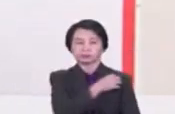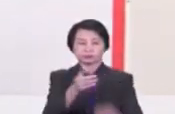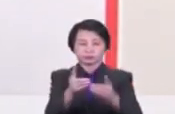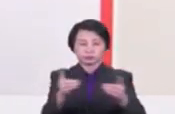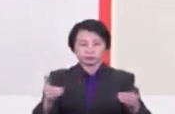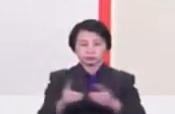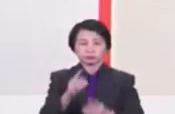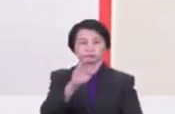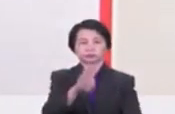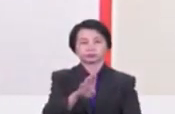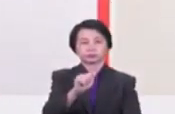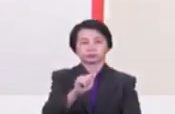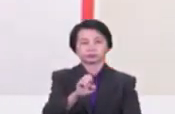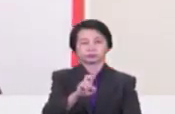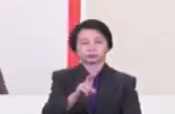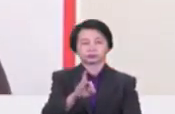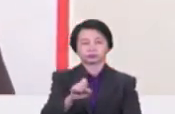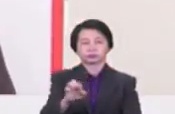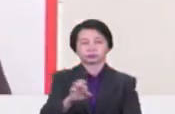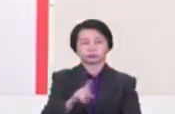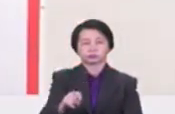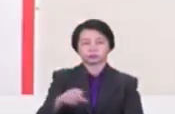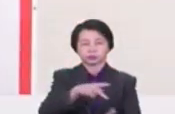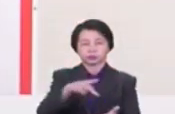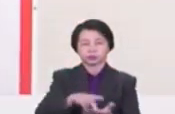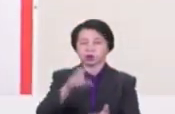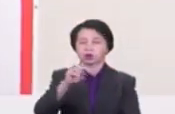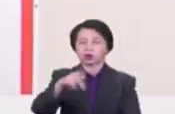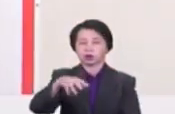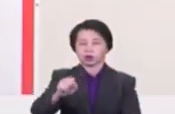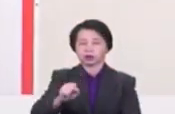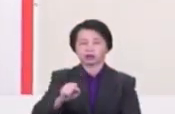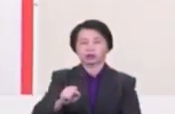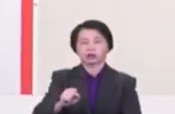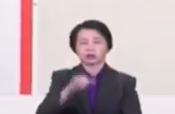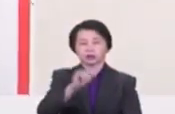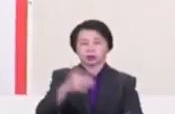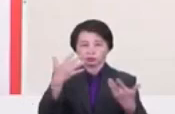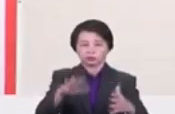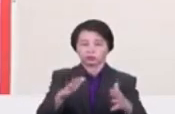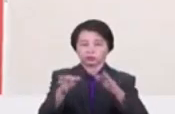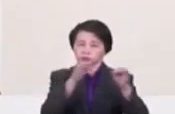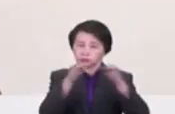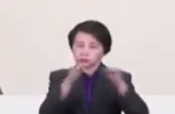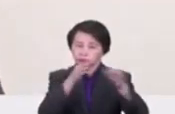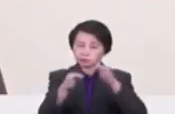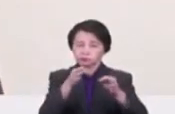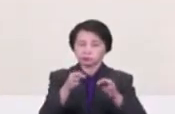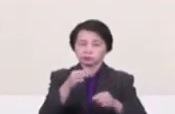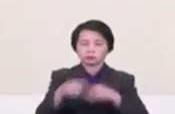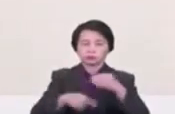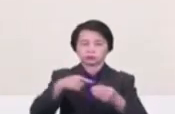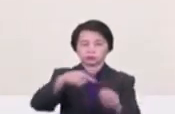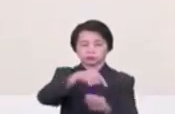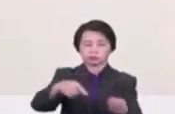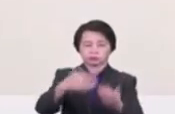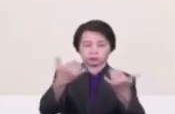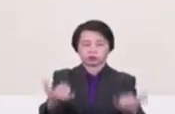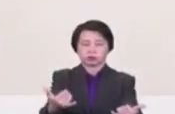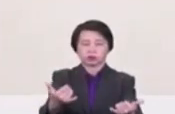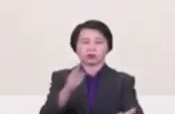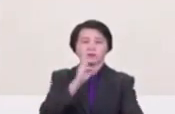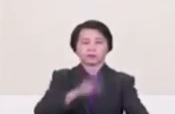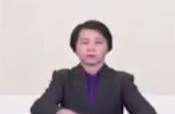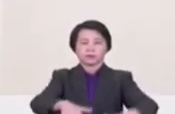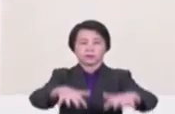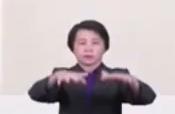Muhammad Nazri Hajun yang juga pengerusi Pusat Kawalan Operasi Bencana Daerah yang telah memberi penjelasan berhubung dengan situasi terkini